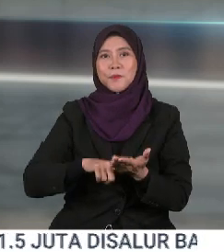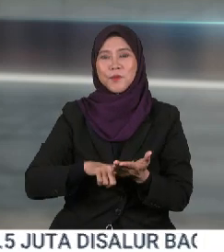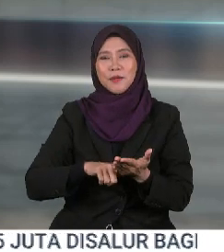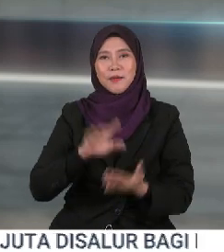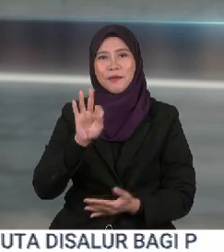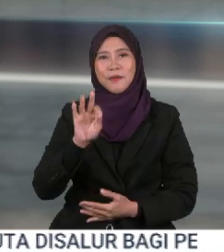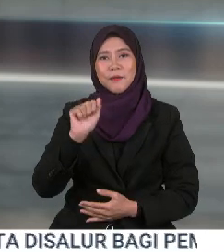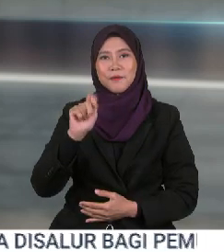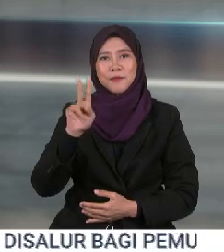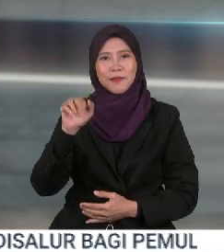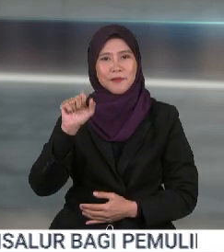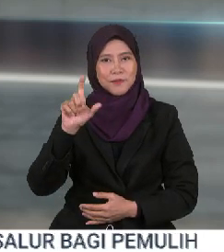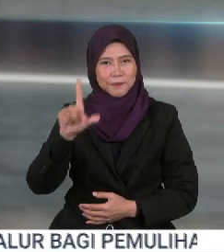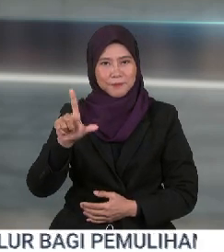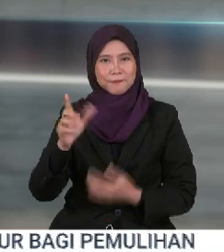wartawan fakultas